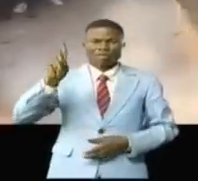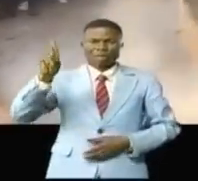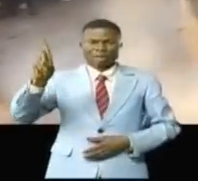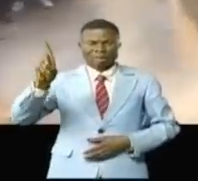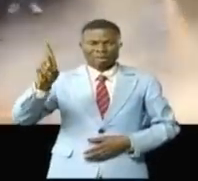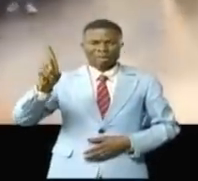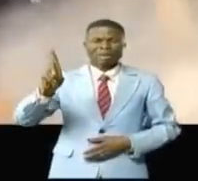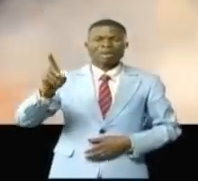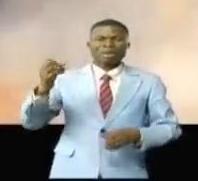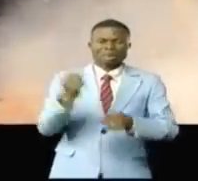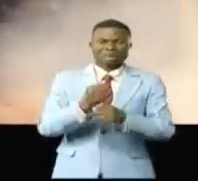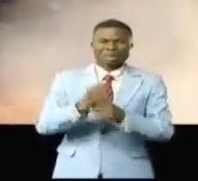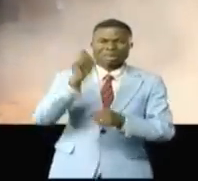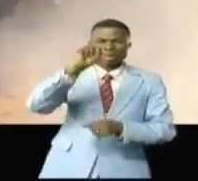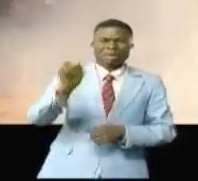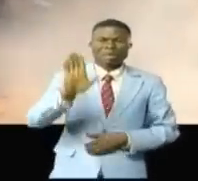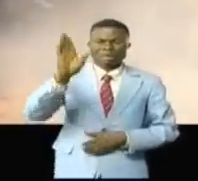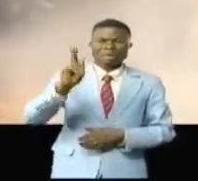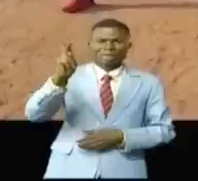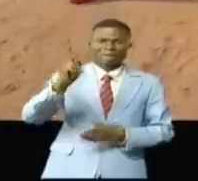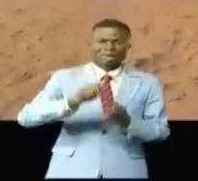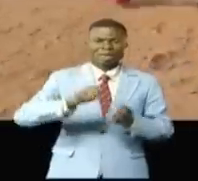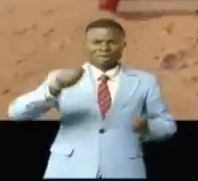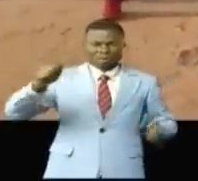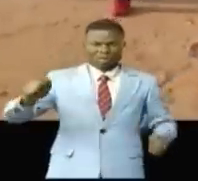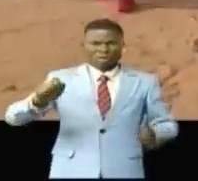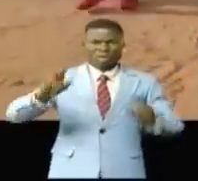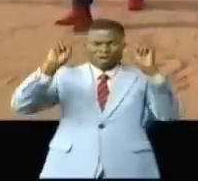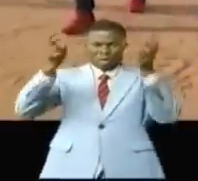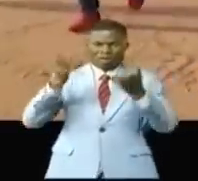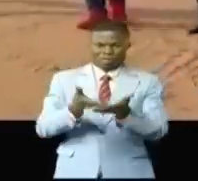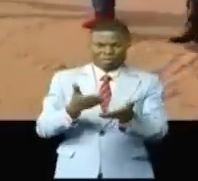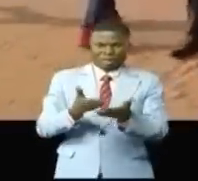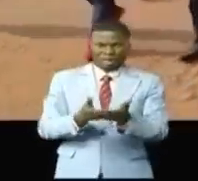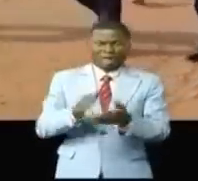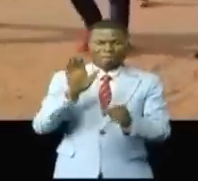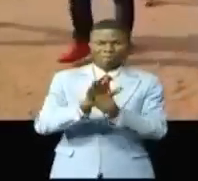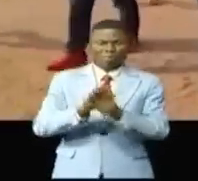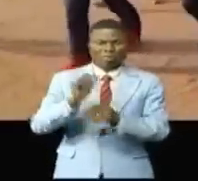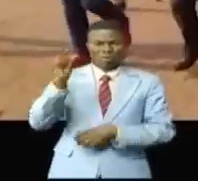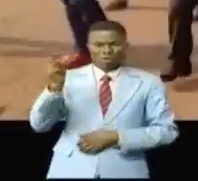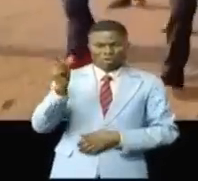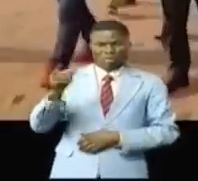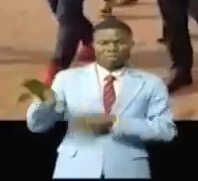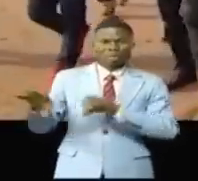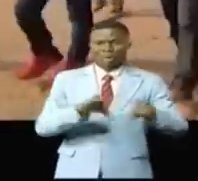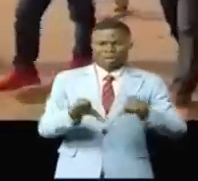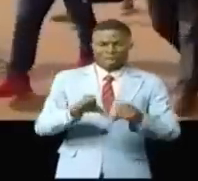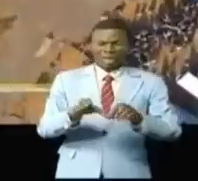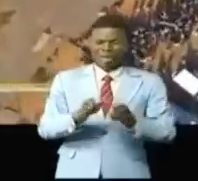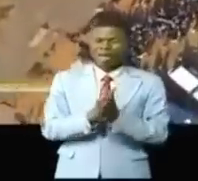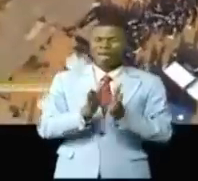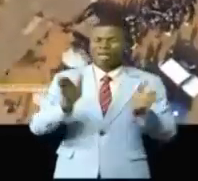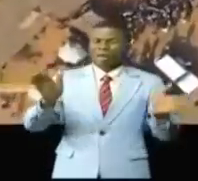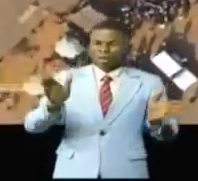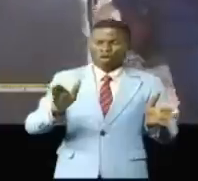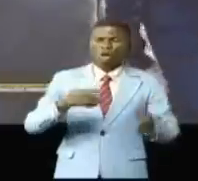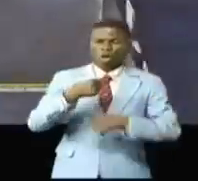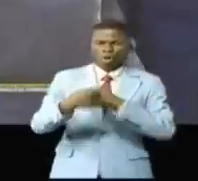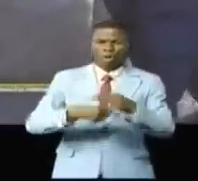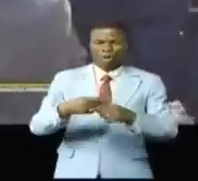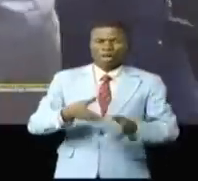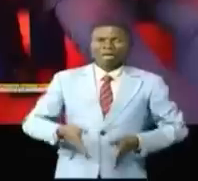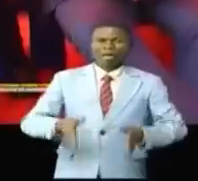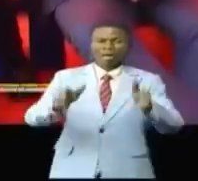OVD, des 35 km de voirie de cette ville diamantifère. Cette cérémonie solennelle s'est déroulée sur